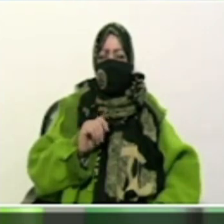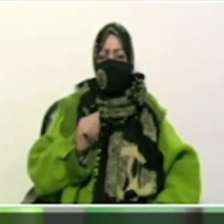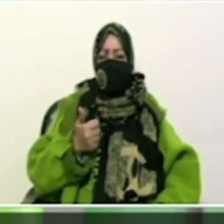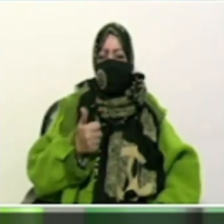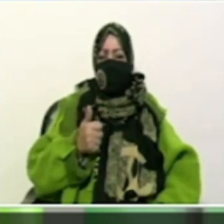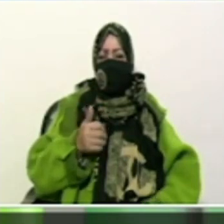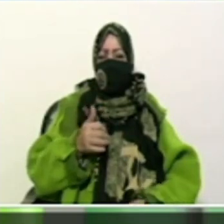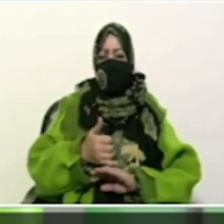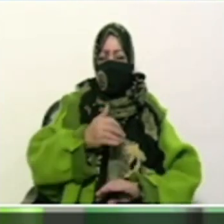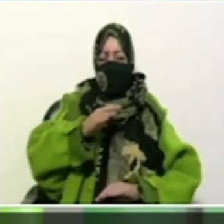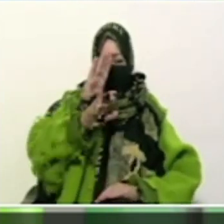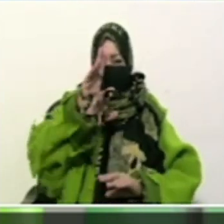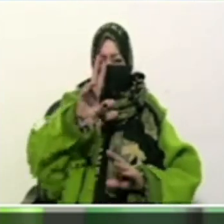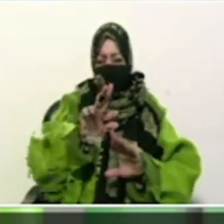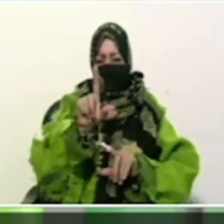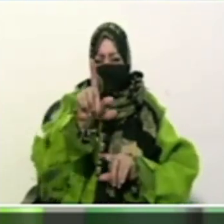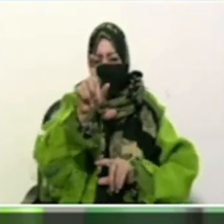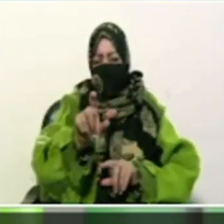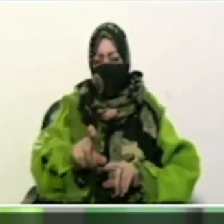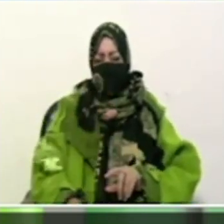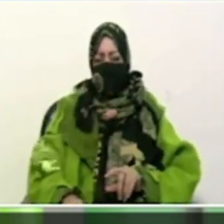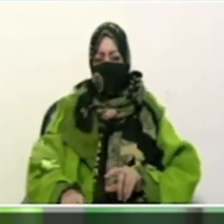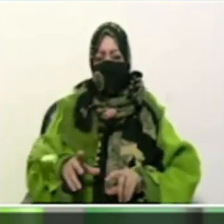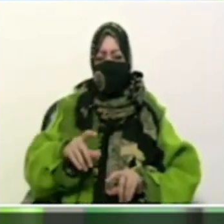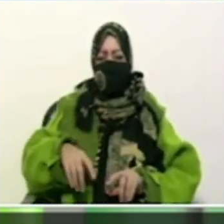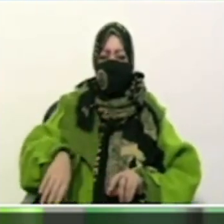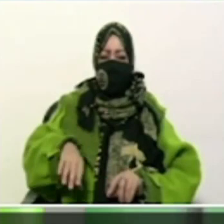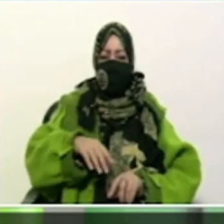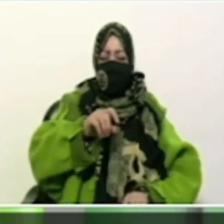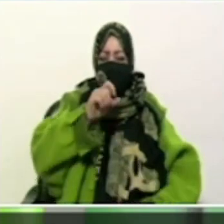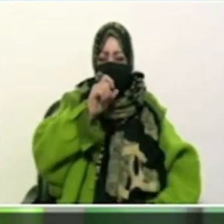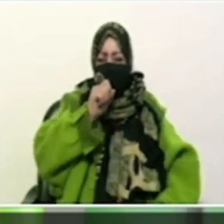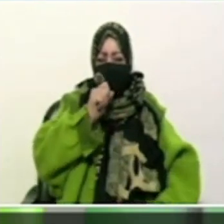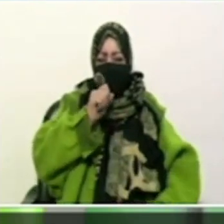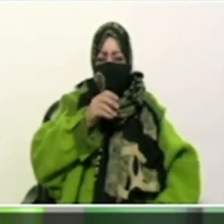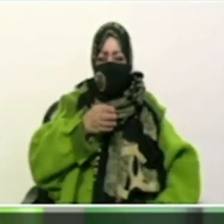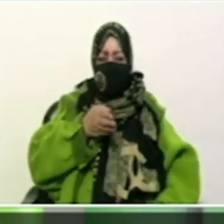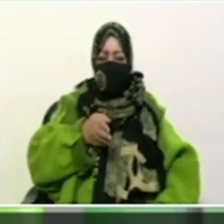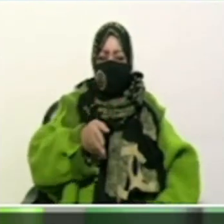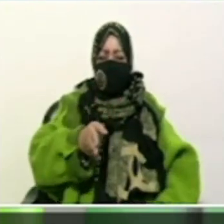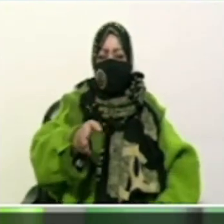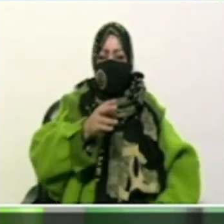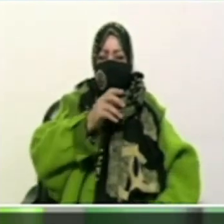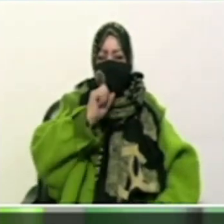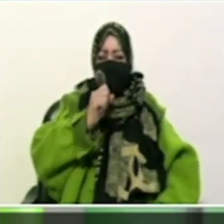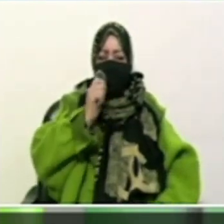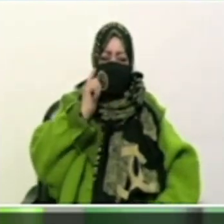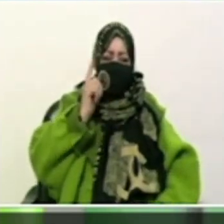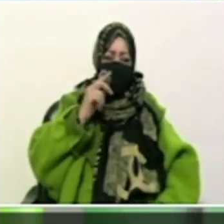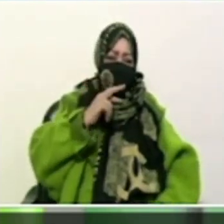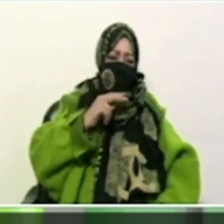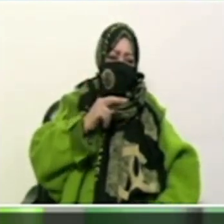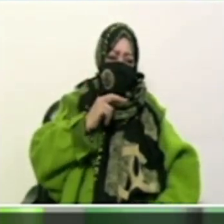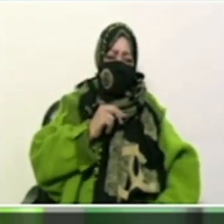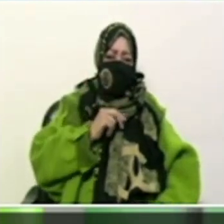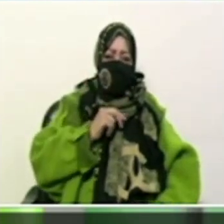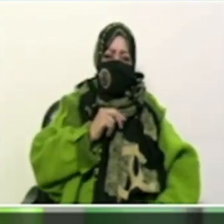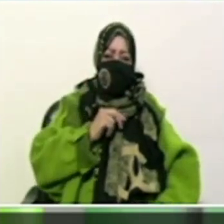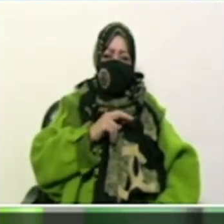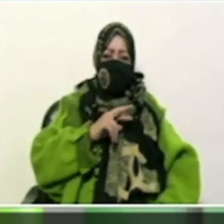فسأل الإمام أبو حنيفة الخباز فقال له أنت تذكر الله كثيرا؟ قال أذكر الله كثيرا،